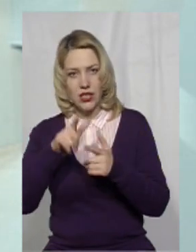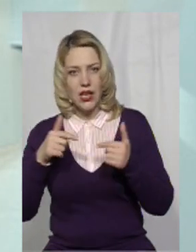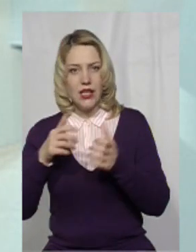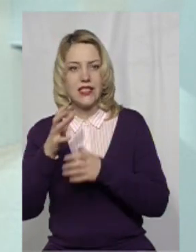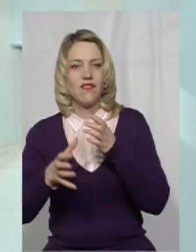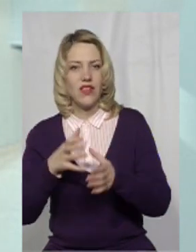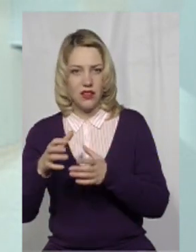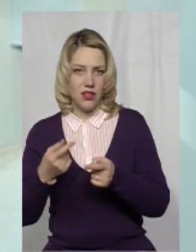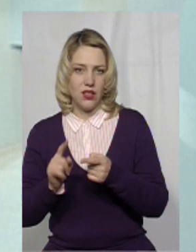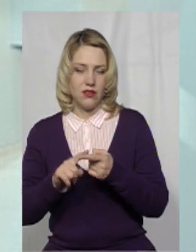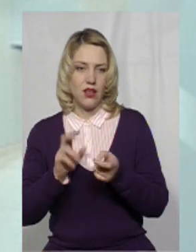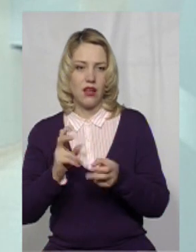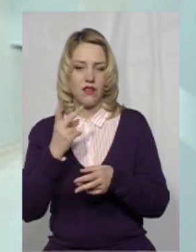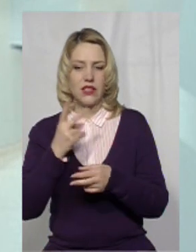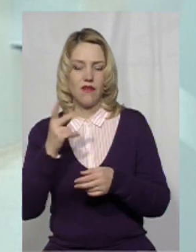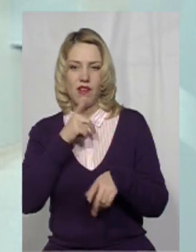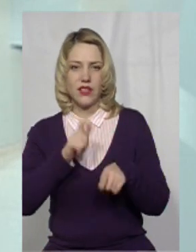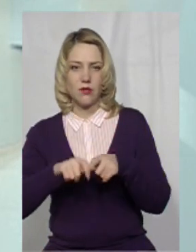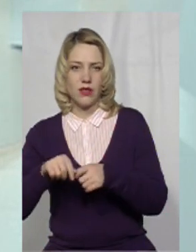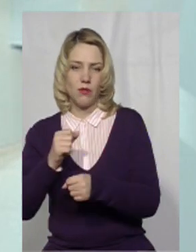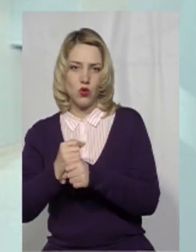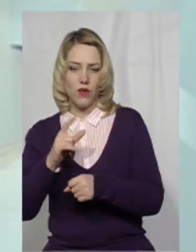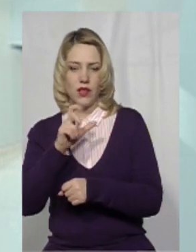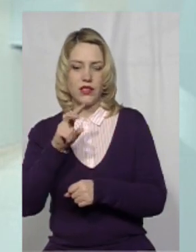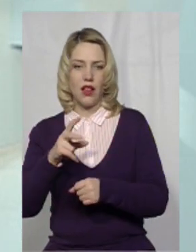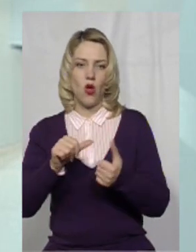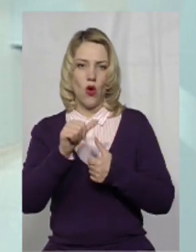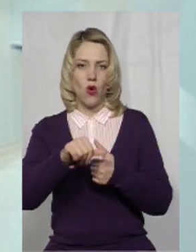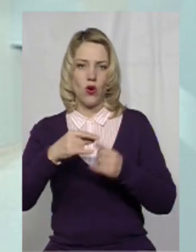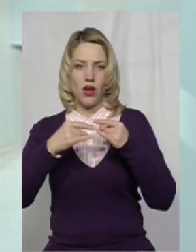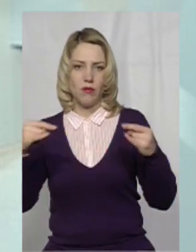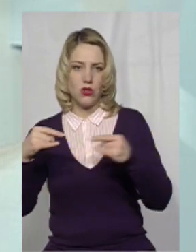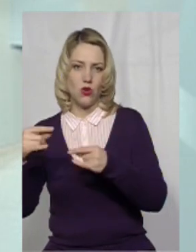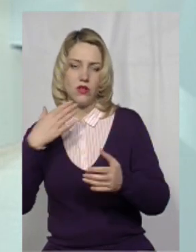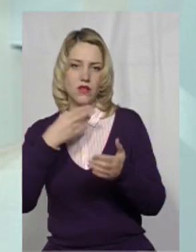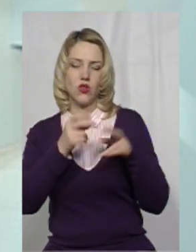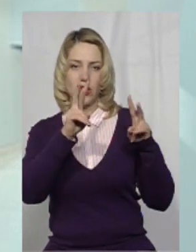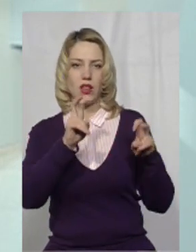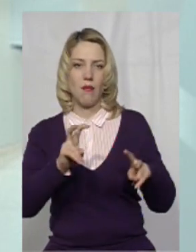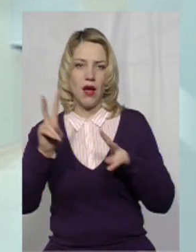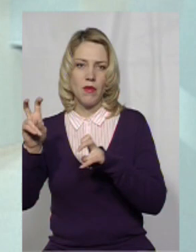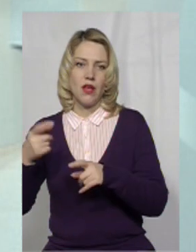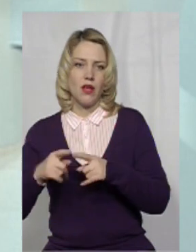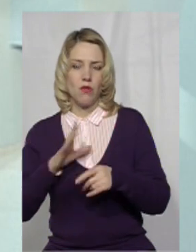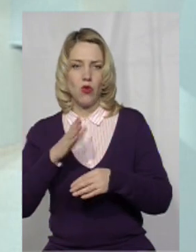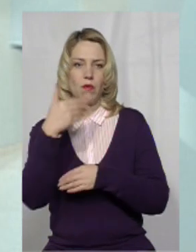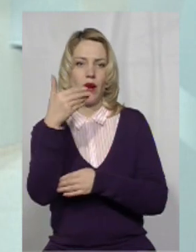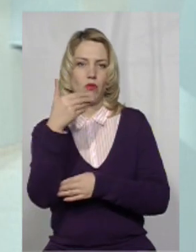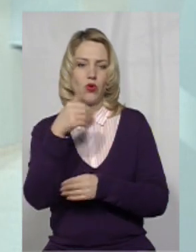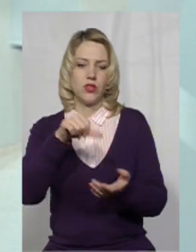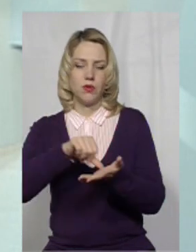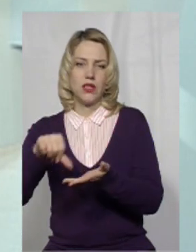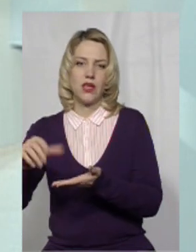експерти працювали в залі. Вони були за окремими столами, вони мали свої тематики, та було прапорцями відзначені країни, які